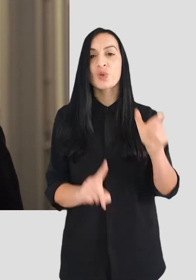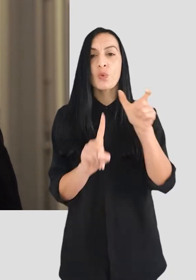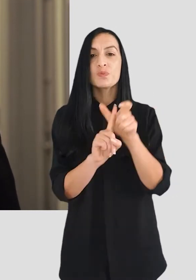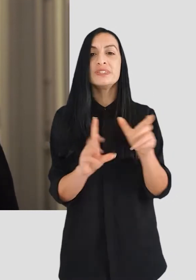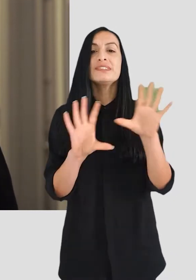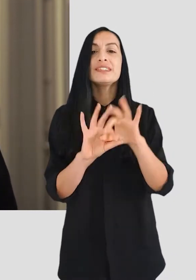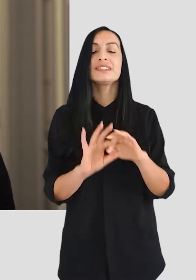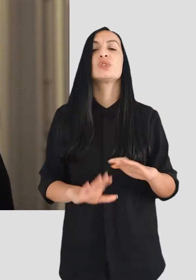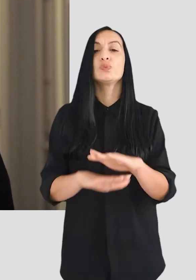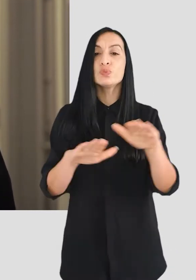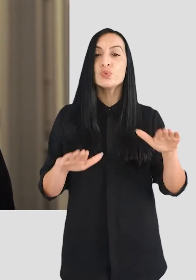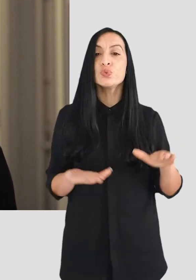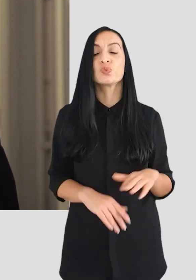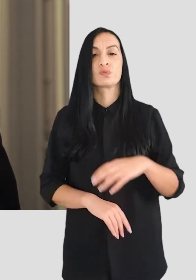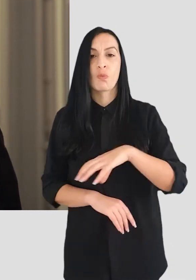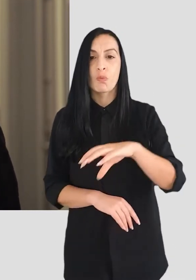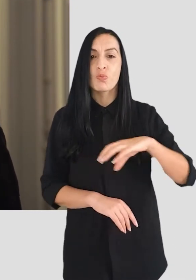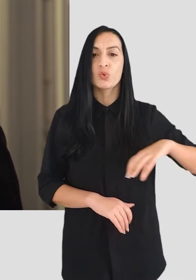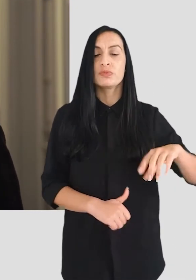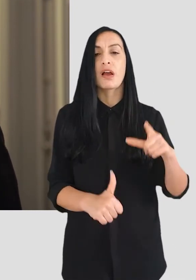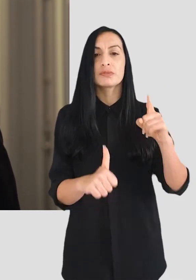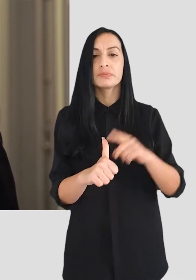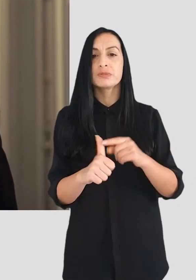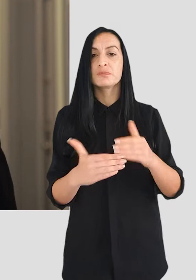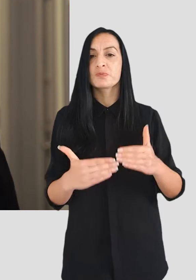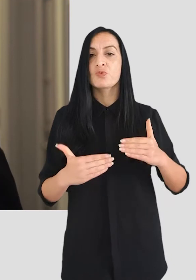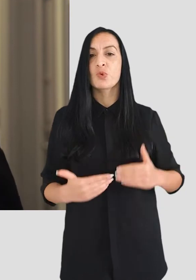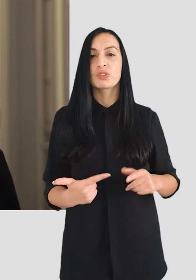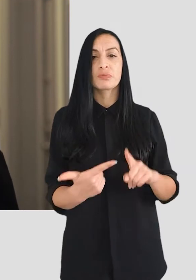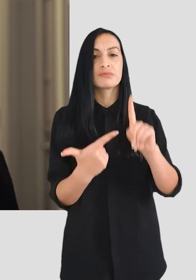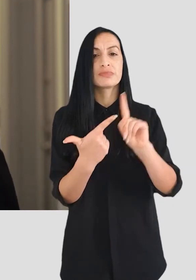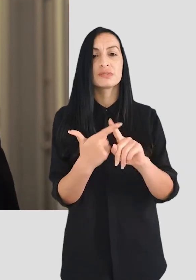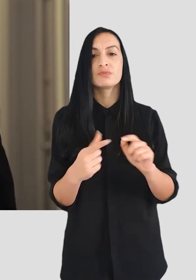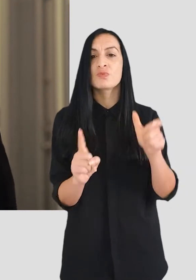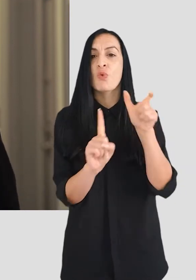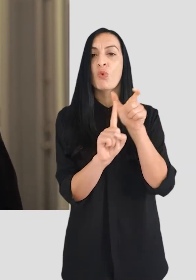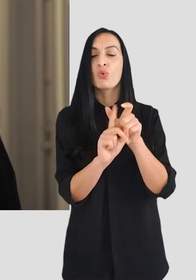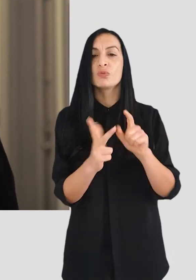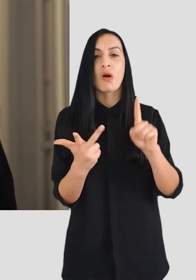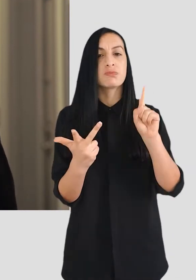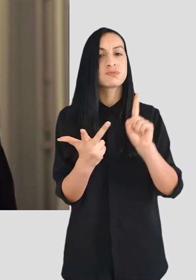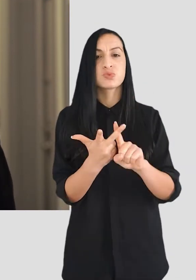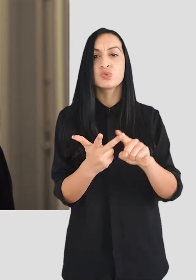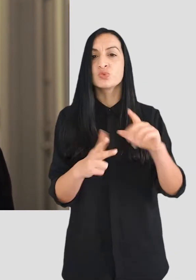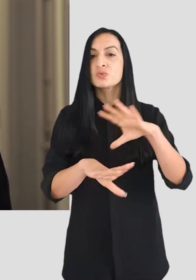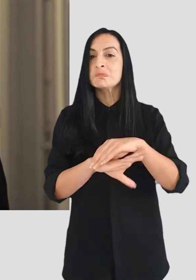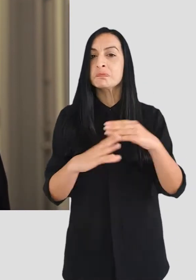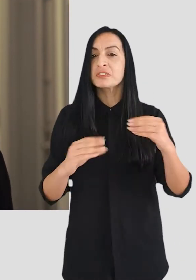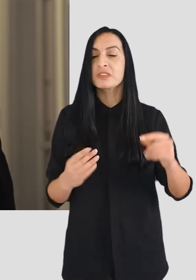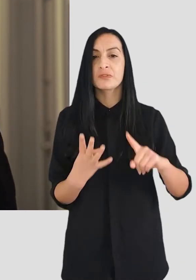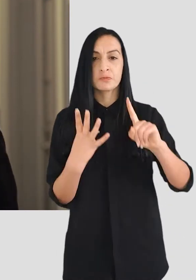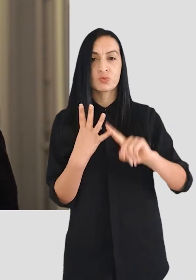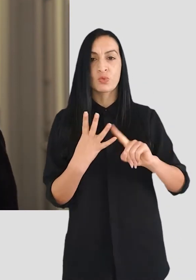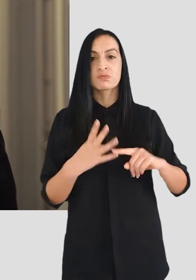Çocukların korunması alanının tümünü düşünün. Yani önleme faaliyetlerinden, koruma faaliyetlerinden, tedavi